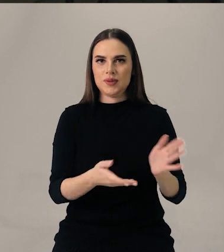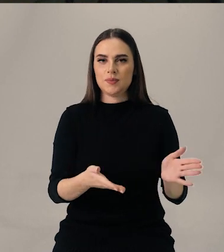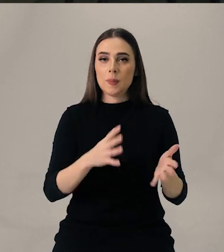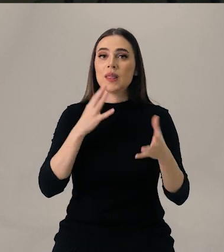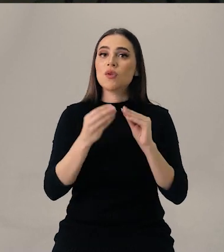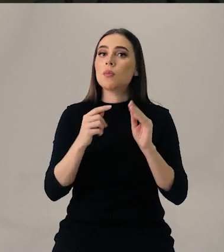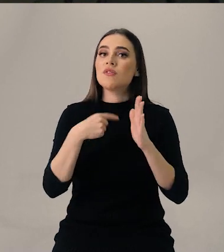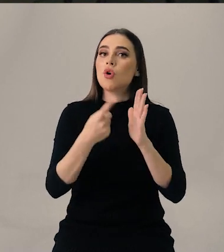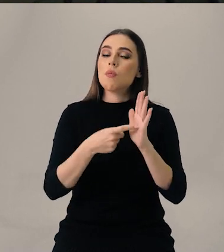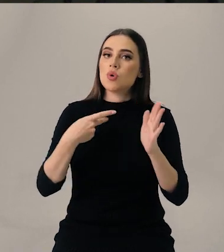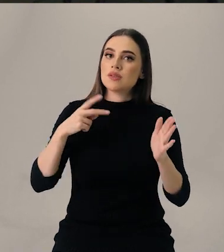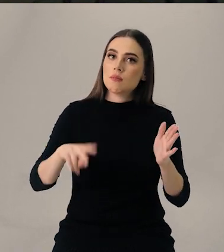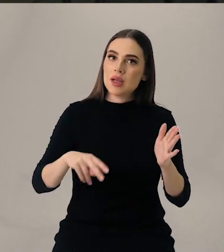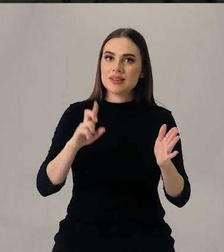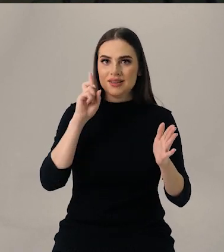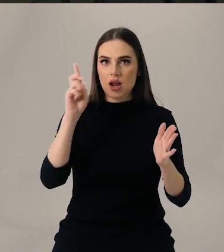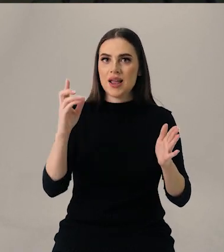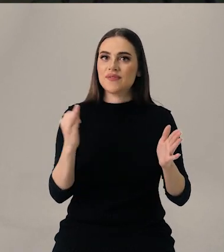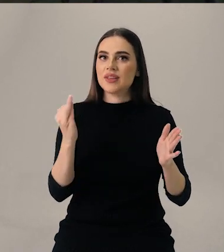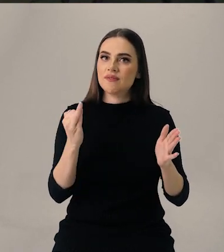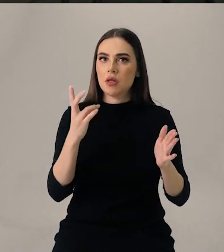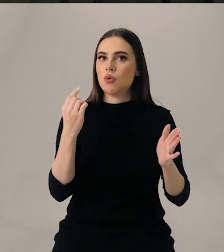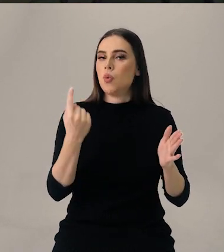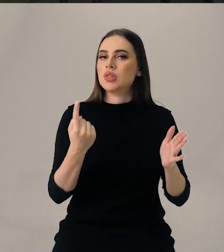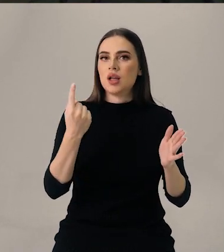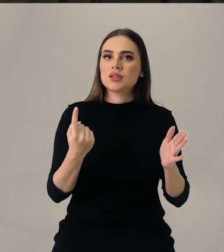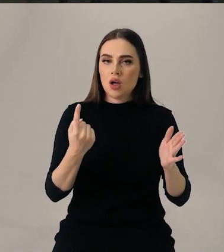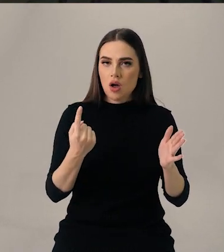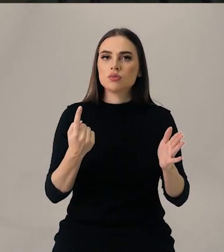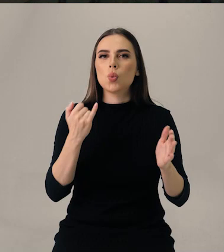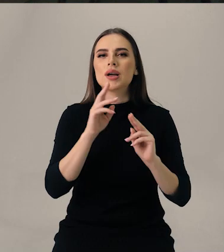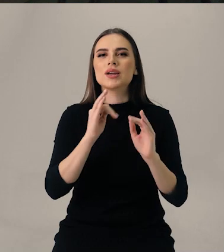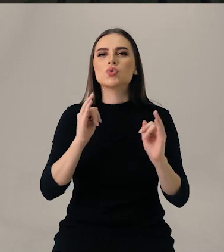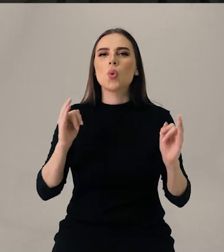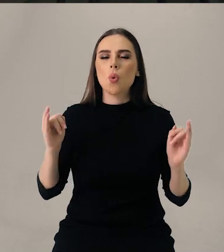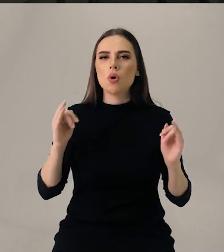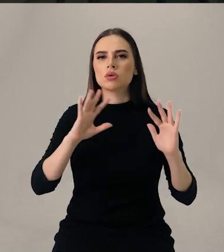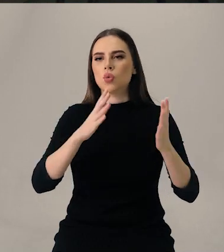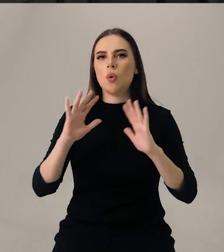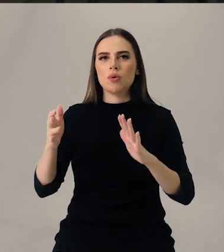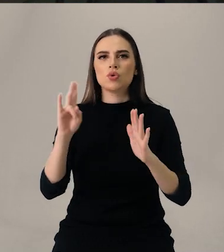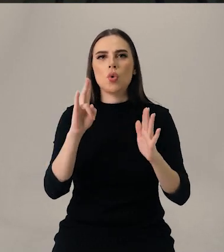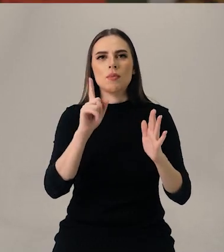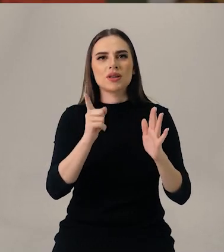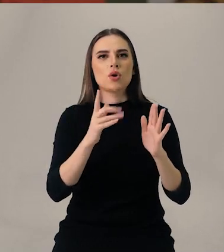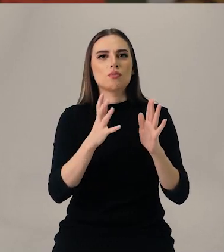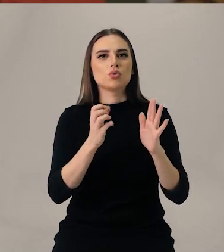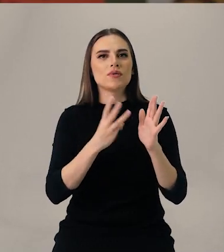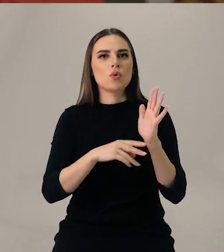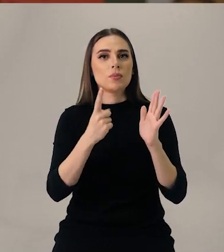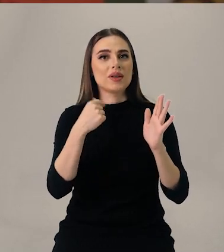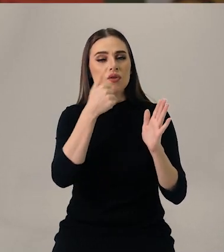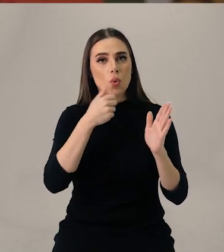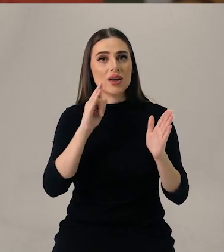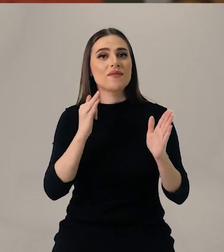Вообще вопрос смерти царевича Ивана неоднозначный. У историков есть несколько версий событий ноября 1581 года. Первое.